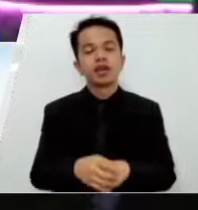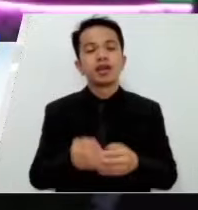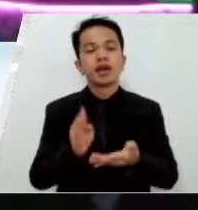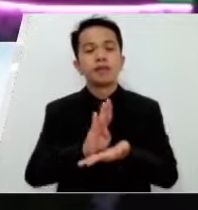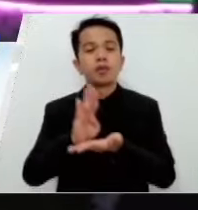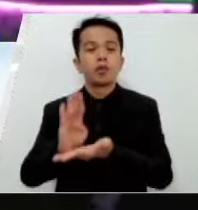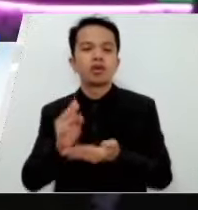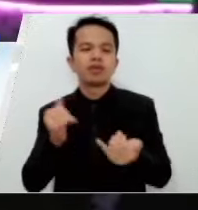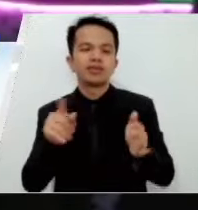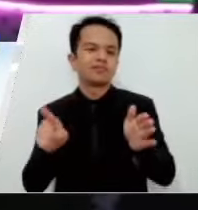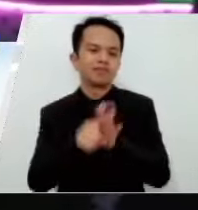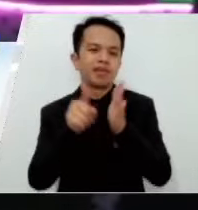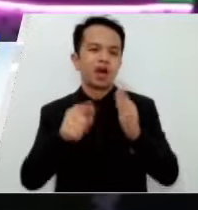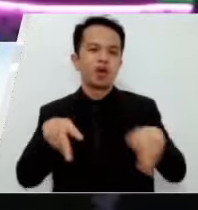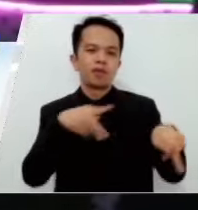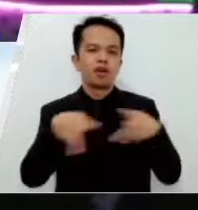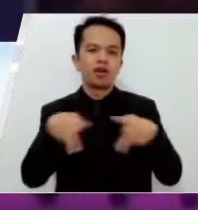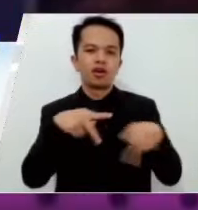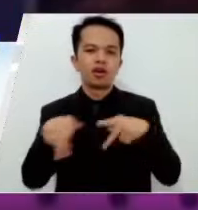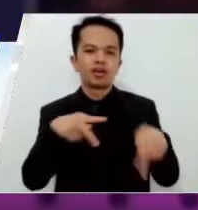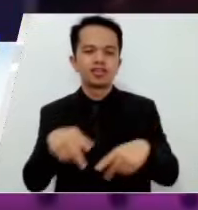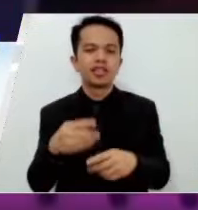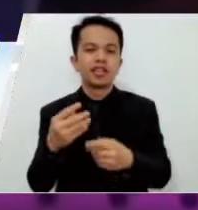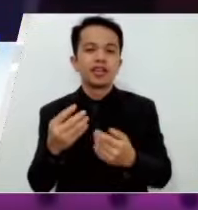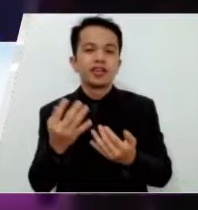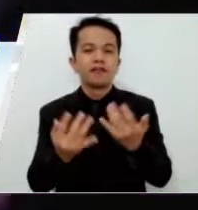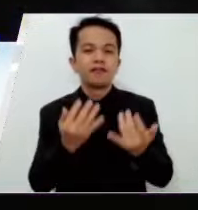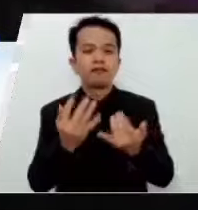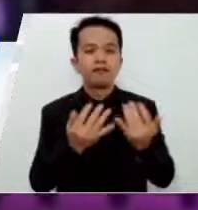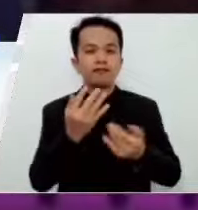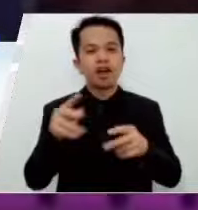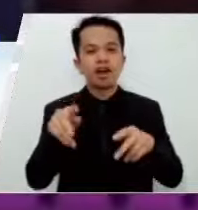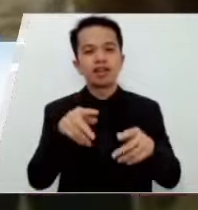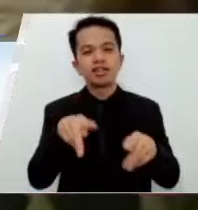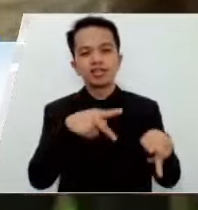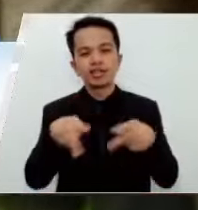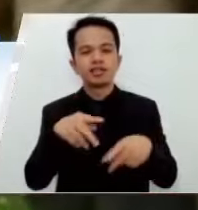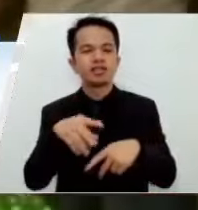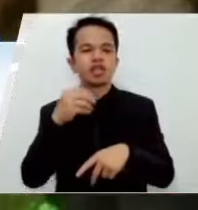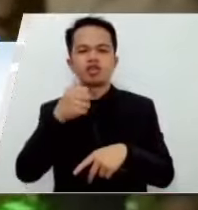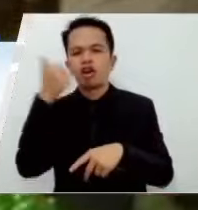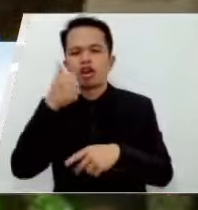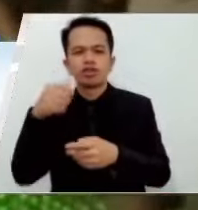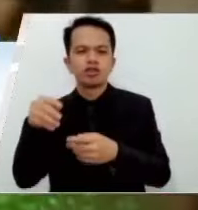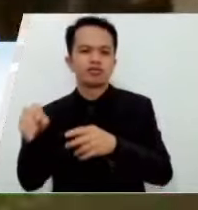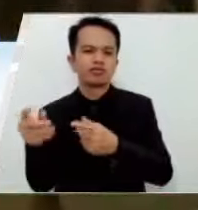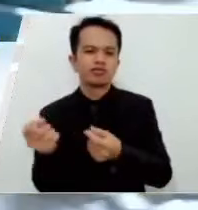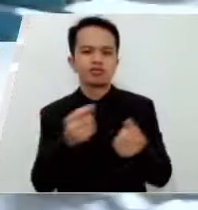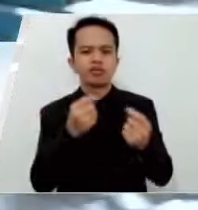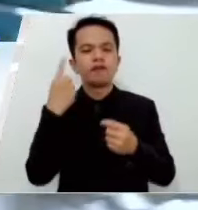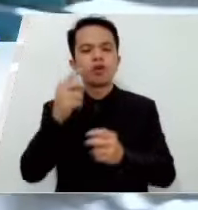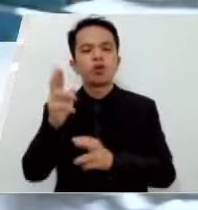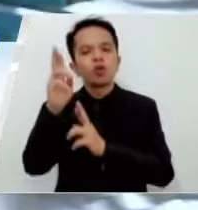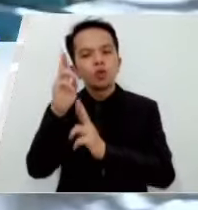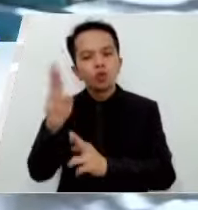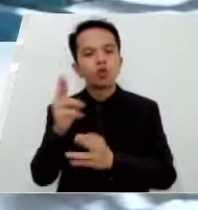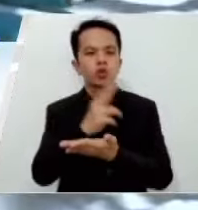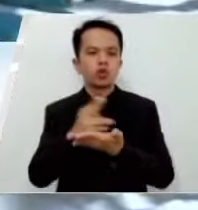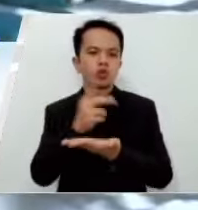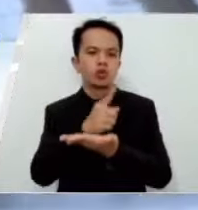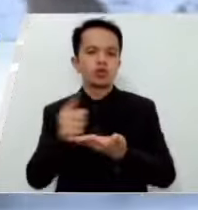beach party, fire dance at ilan pa aktibidad sa gabi bilang paggalang sa Semana Santa. Bawal din